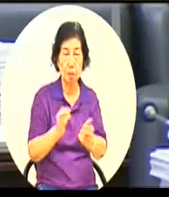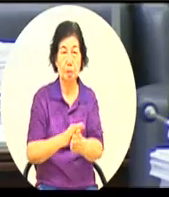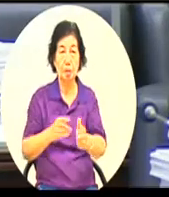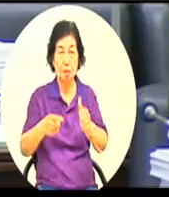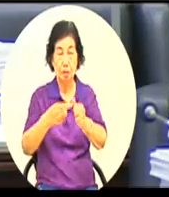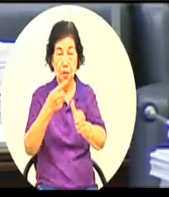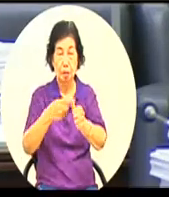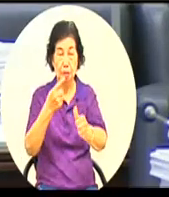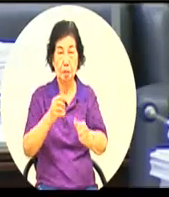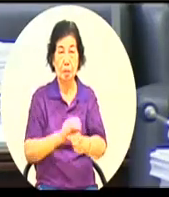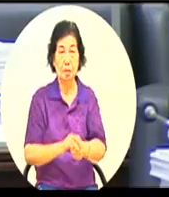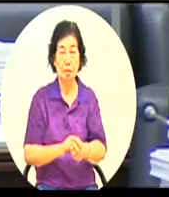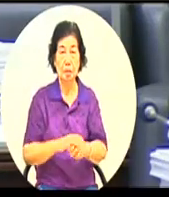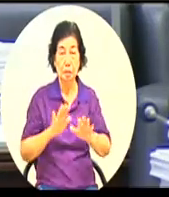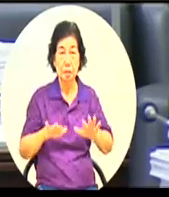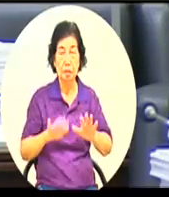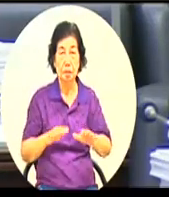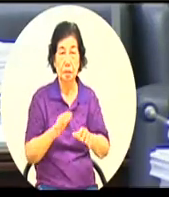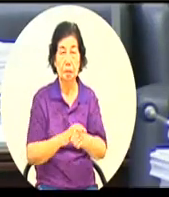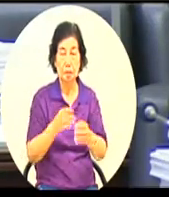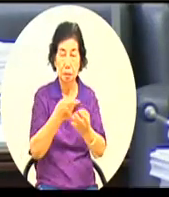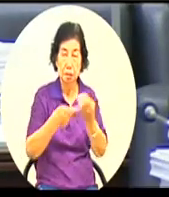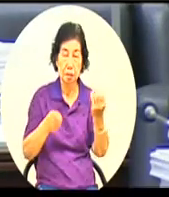负债已经要到3000亿啊！